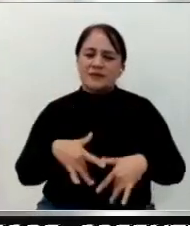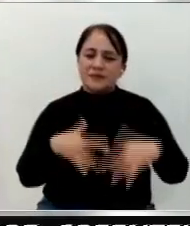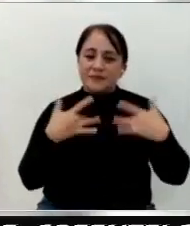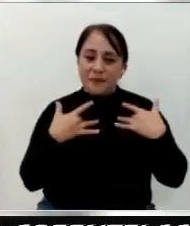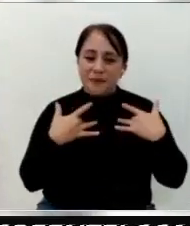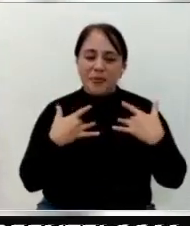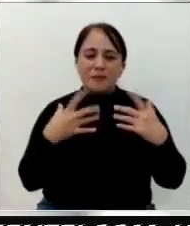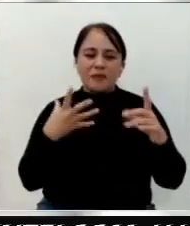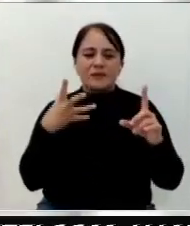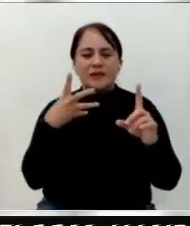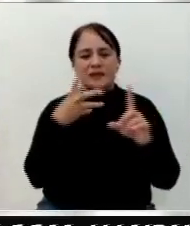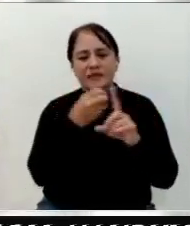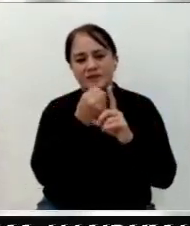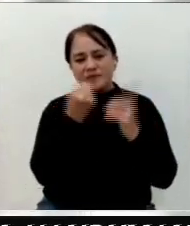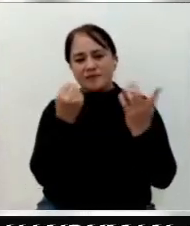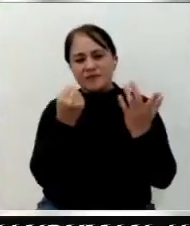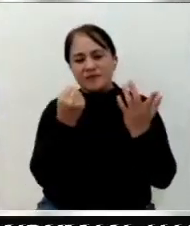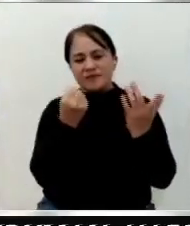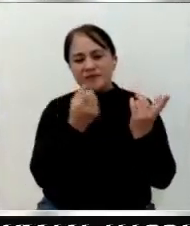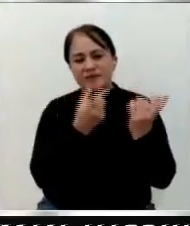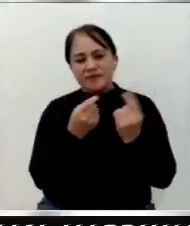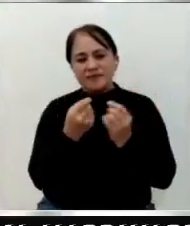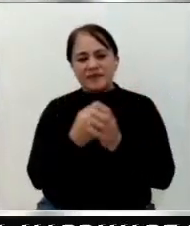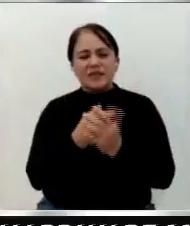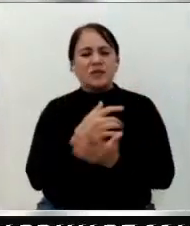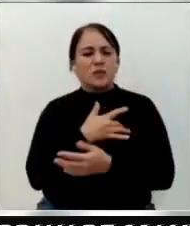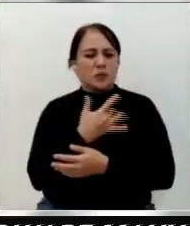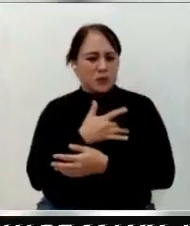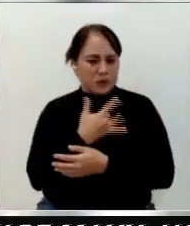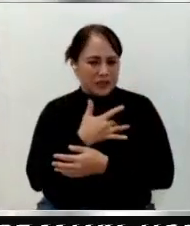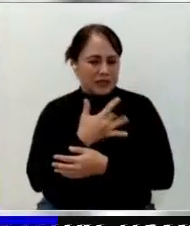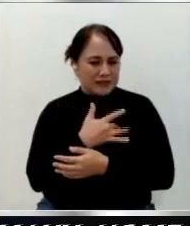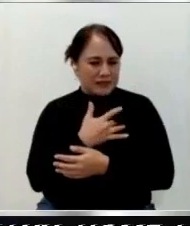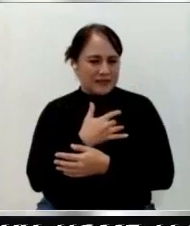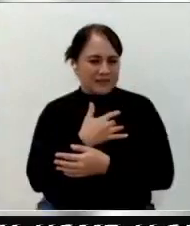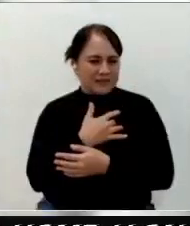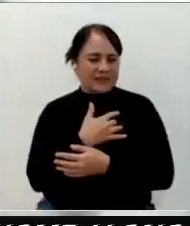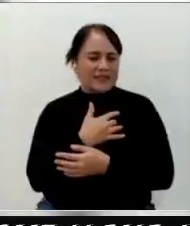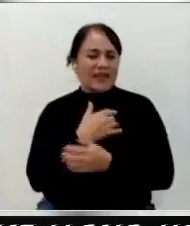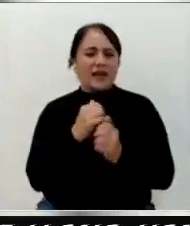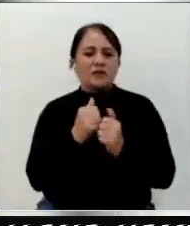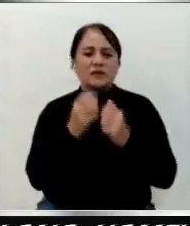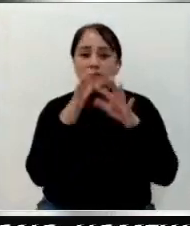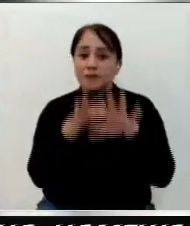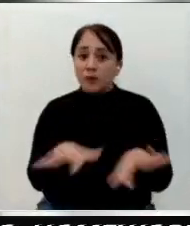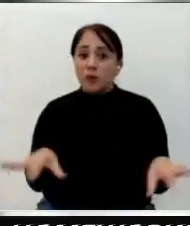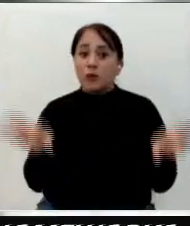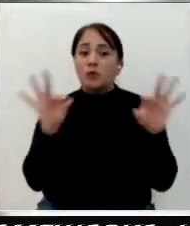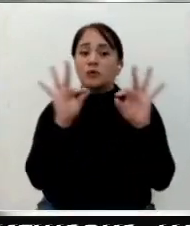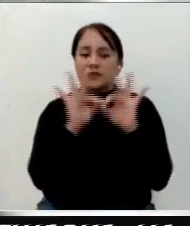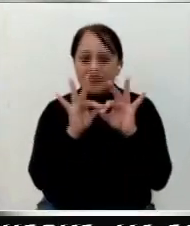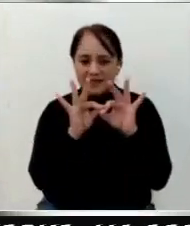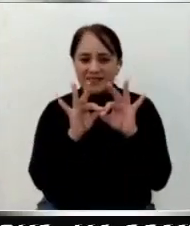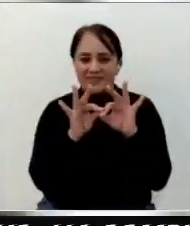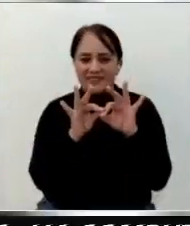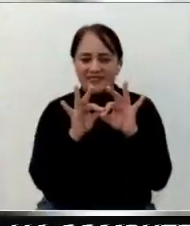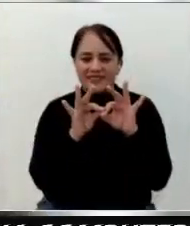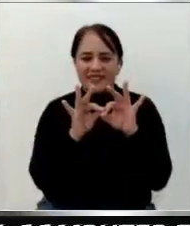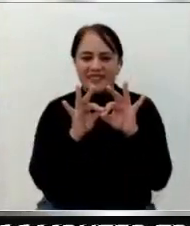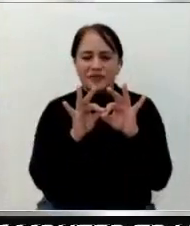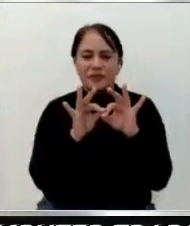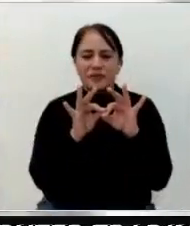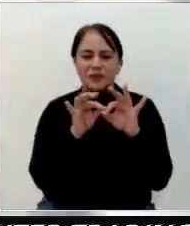mararamdaman nila kung Gaano kahalaga na nandyan pa yung mga nanay at tatay nila na